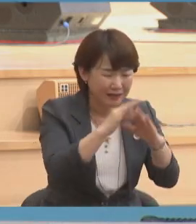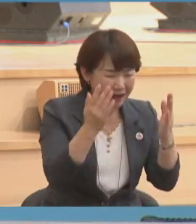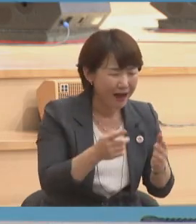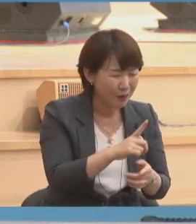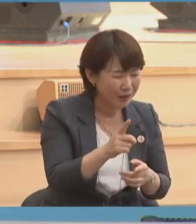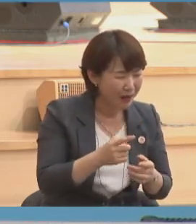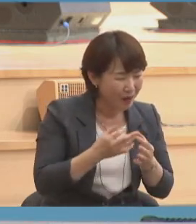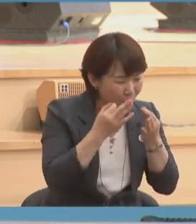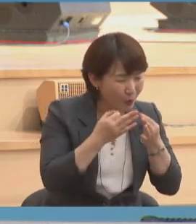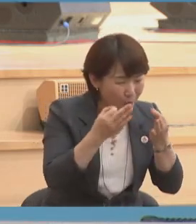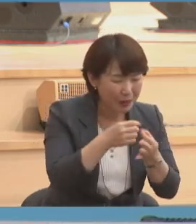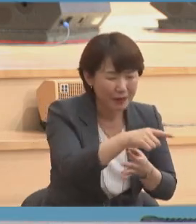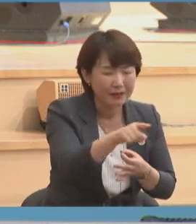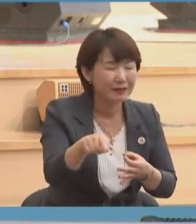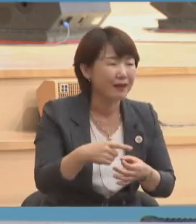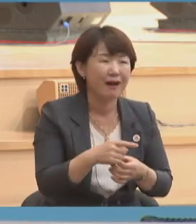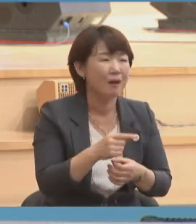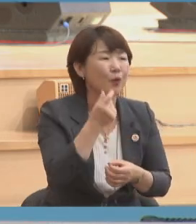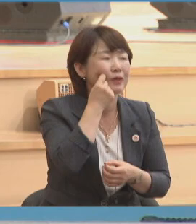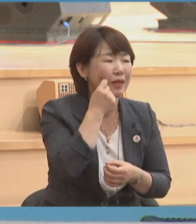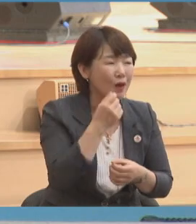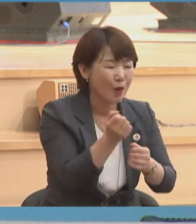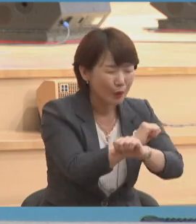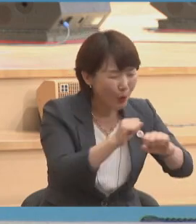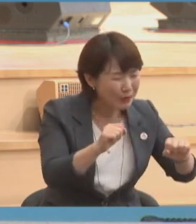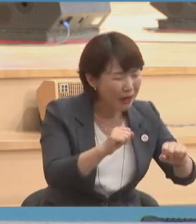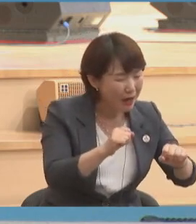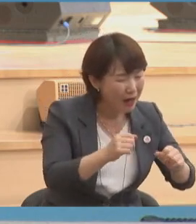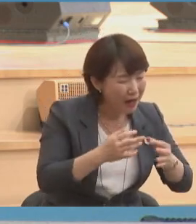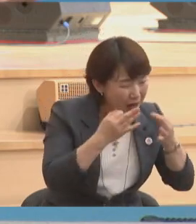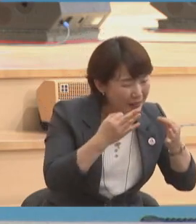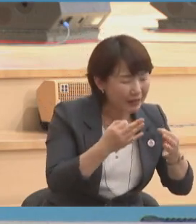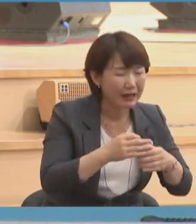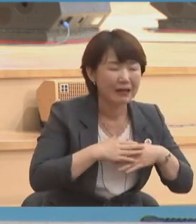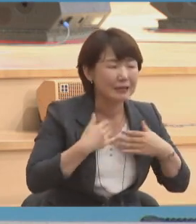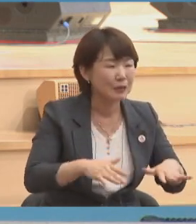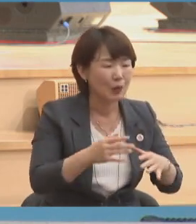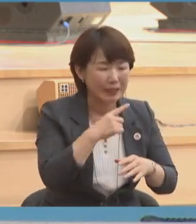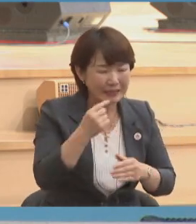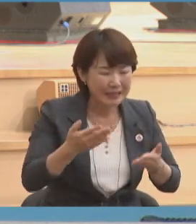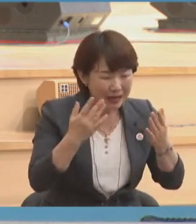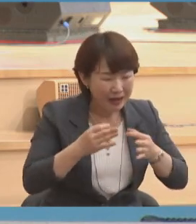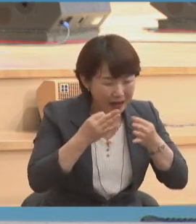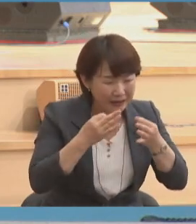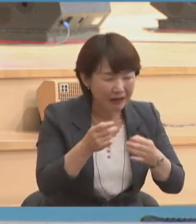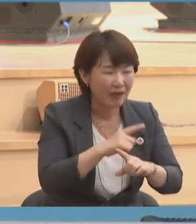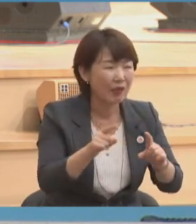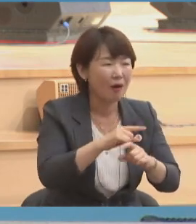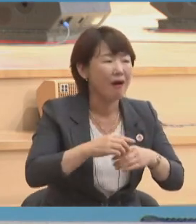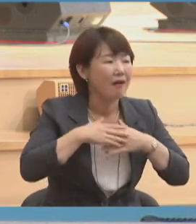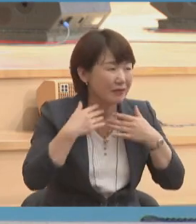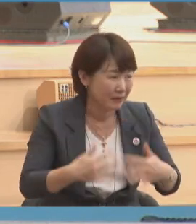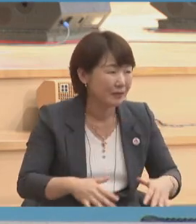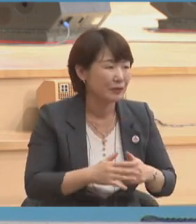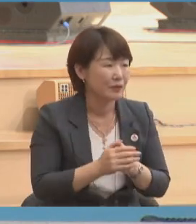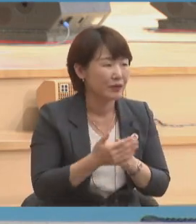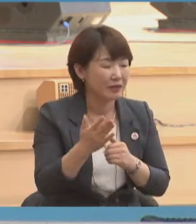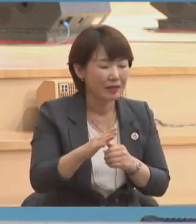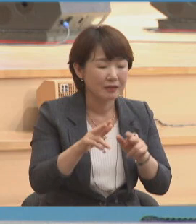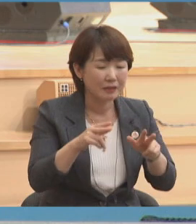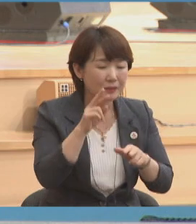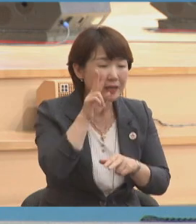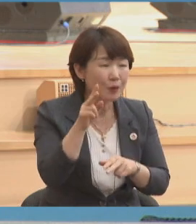추구하려면 우리는 다 지칩니다. 용서하려다가 지치고, 희생하려다가 더 지치고. 근데 사도 바울이